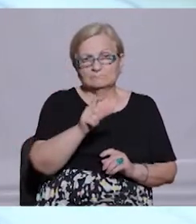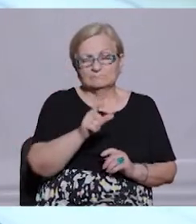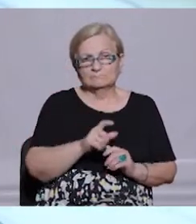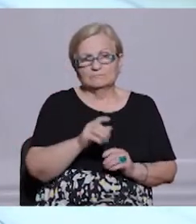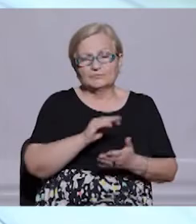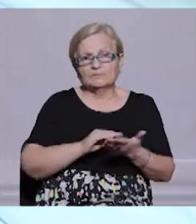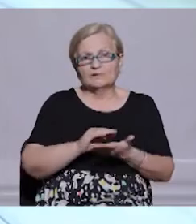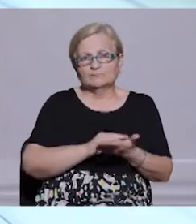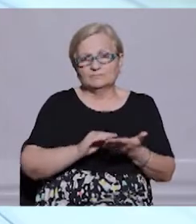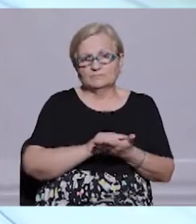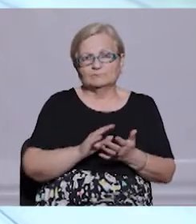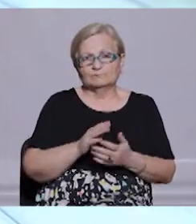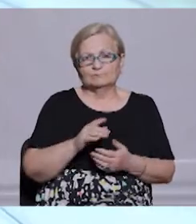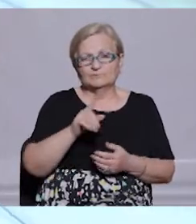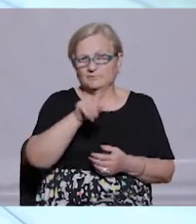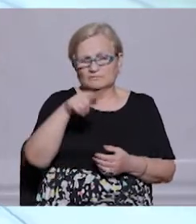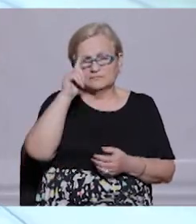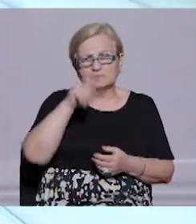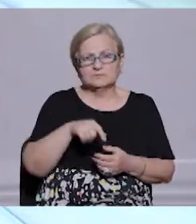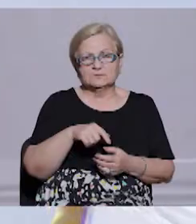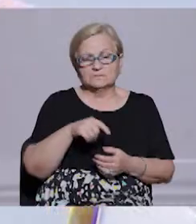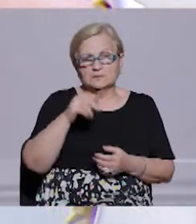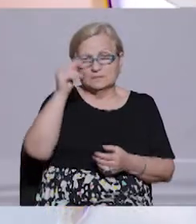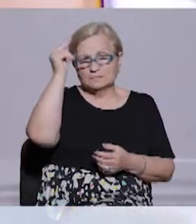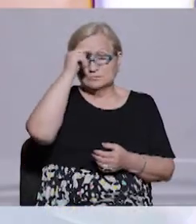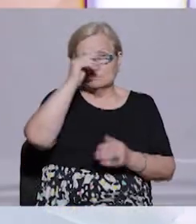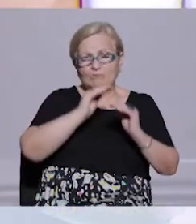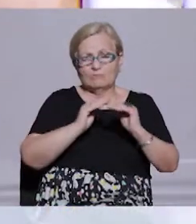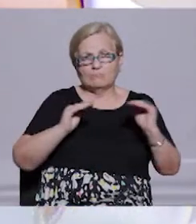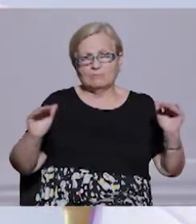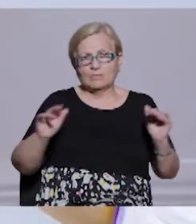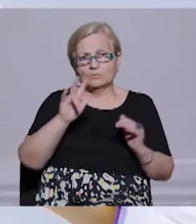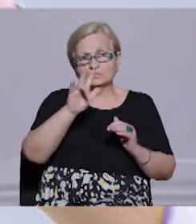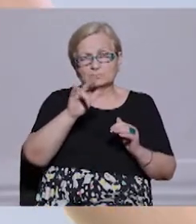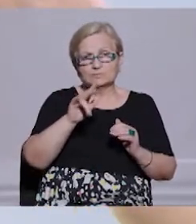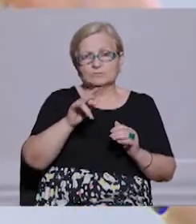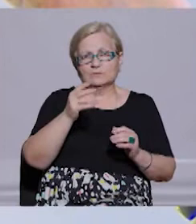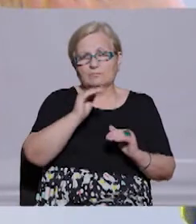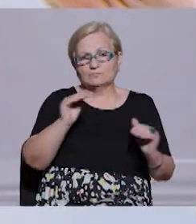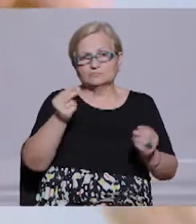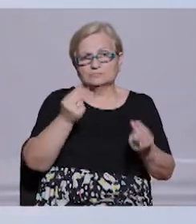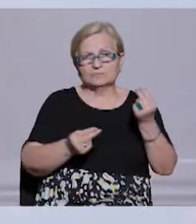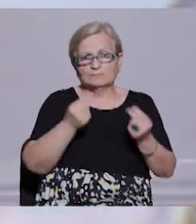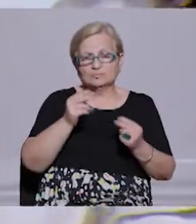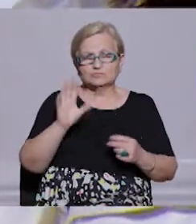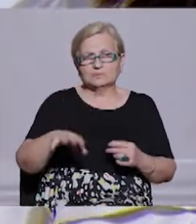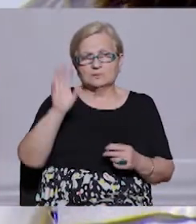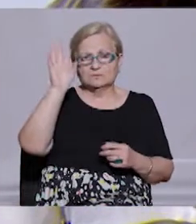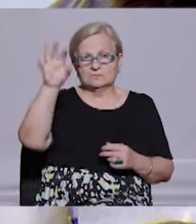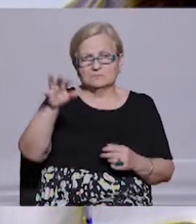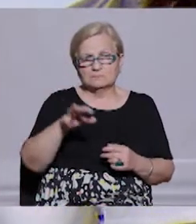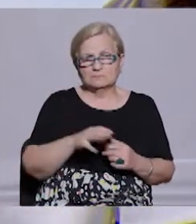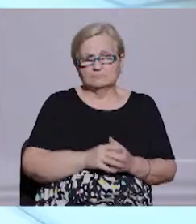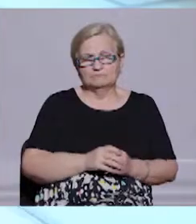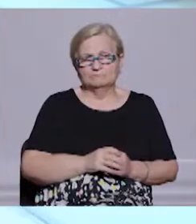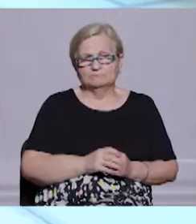რომ ისე განვიმეოროთ, ეს ყველაფერი დაწუნებული ვარ, იცით. სკოლის მოსწავლეთა 35% თამაშობს კალათბურთს, ესე იგი